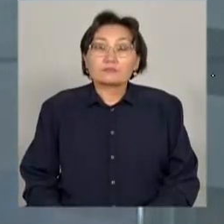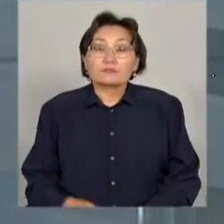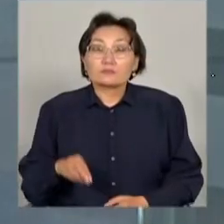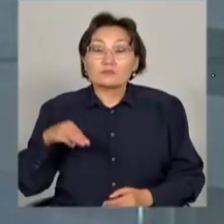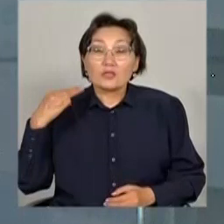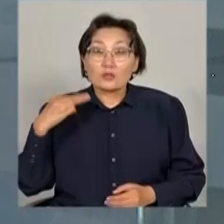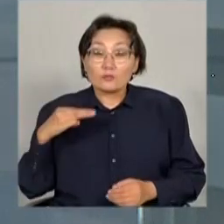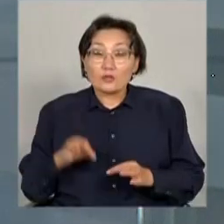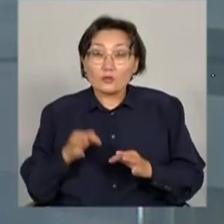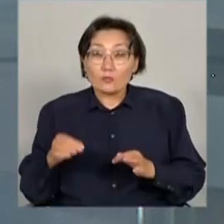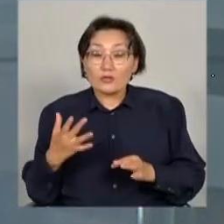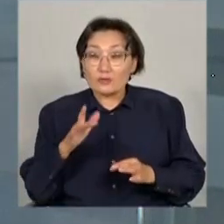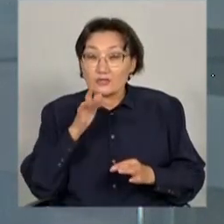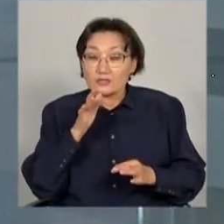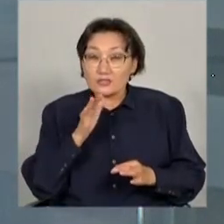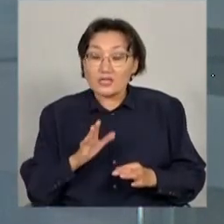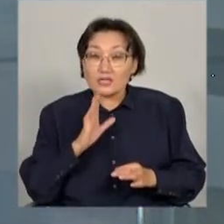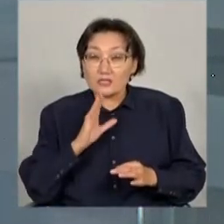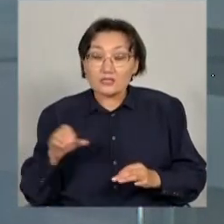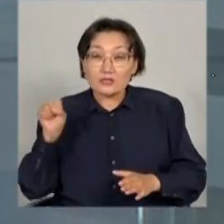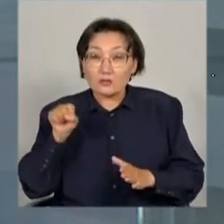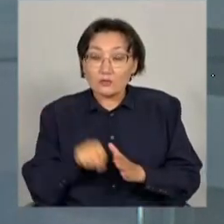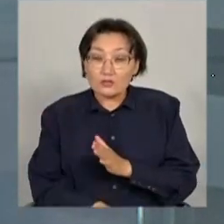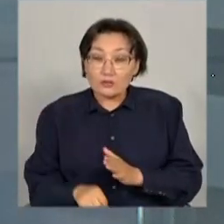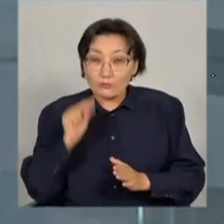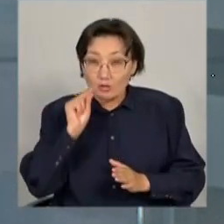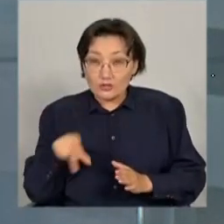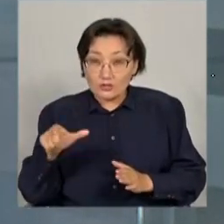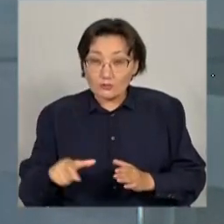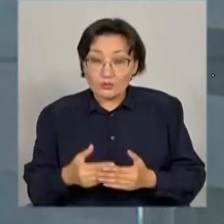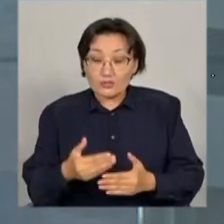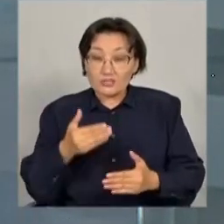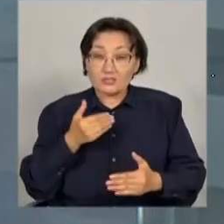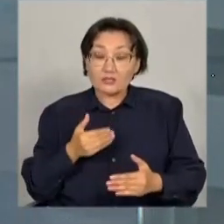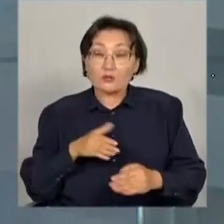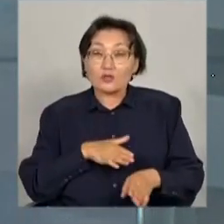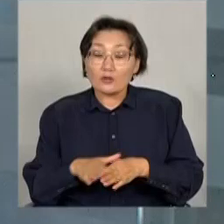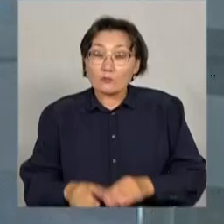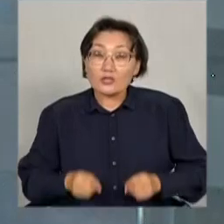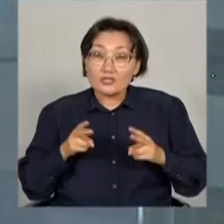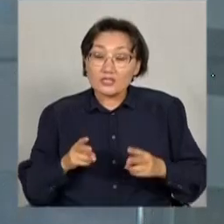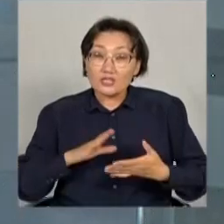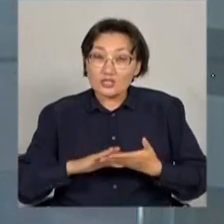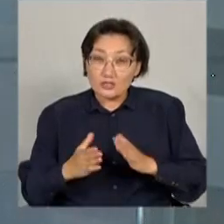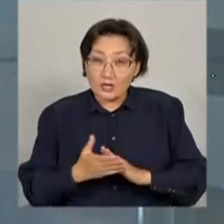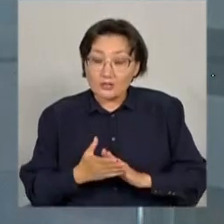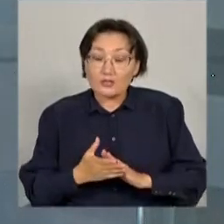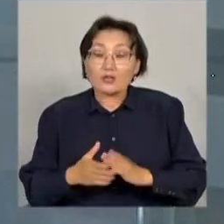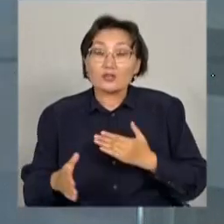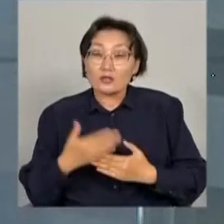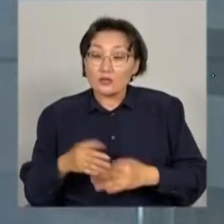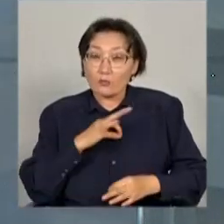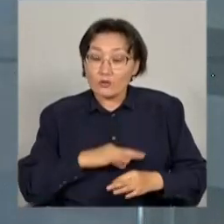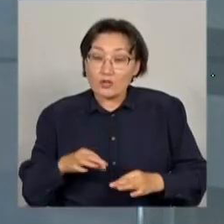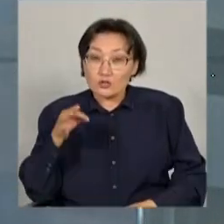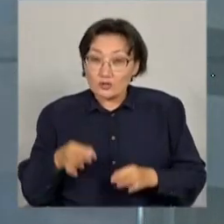Түркістан облысында 5 жасар қызды айуандықпен өлтірді деген күдіктіге осыған дейін жасаған қылмысы үшін шартты жаза кескен соттың шешімі